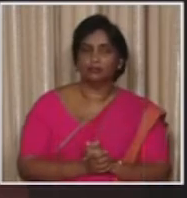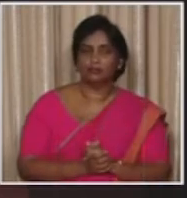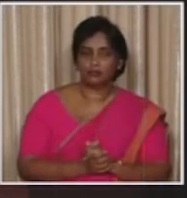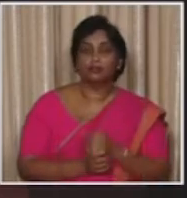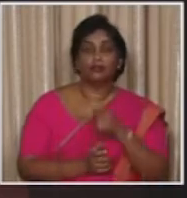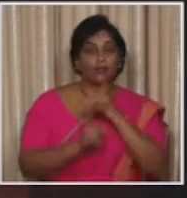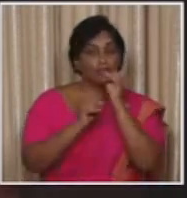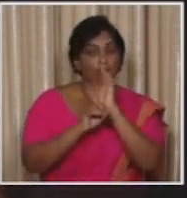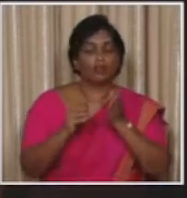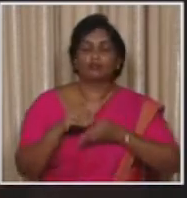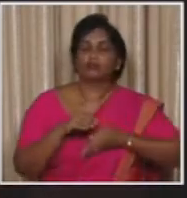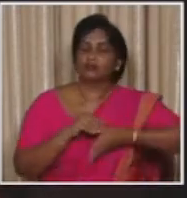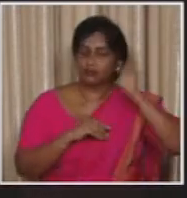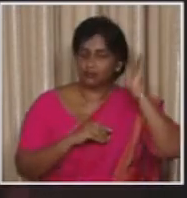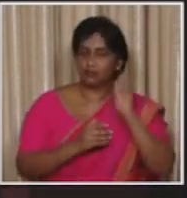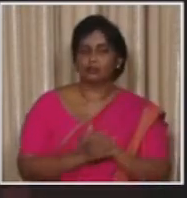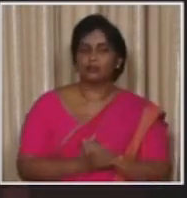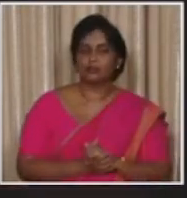මේකලු එකම මග